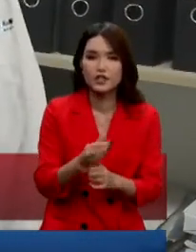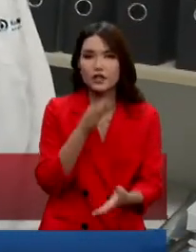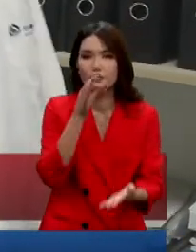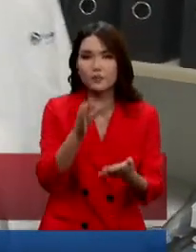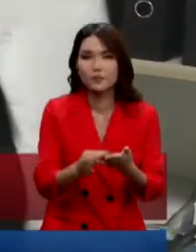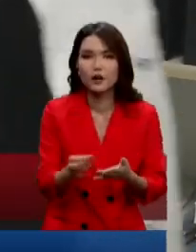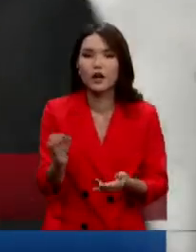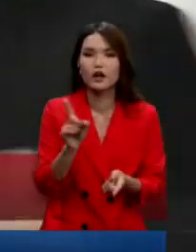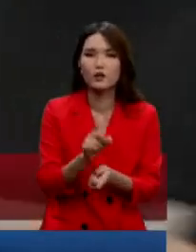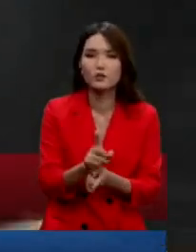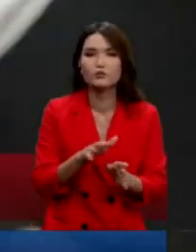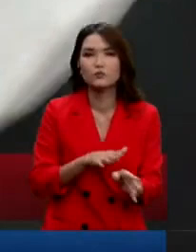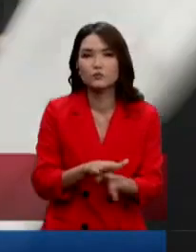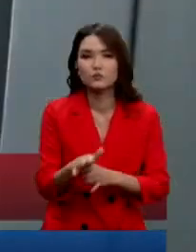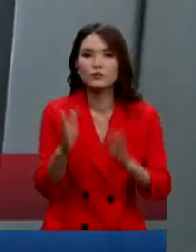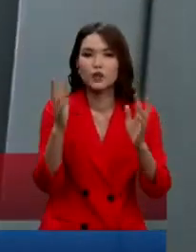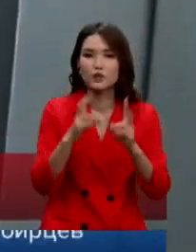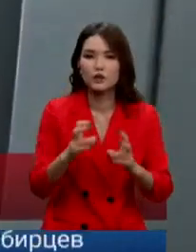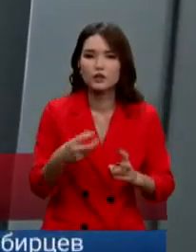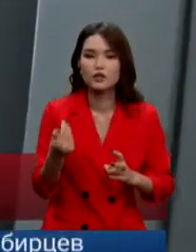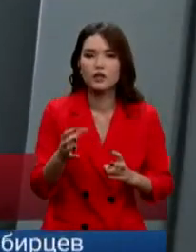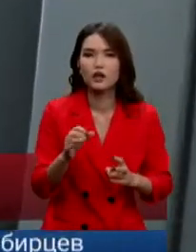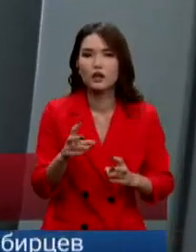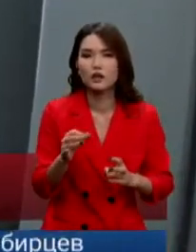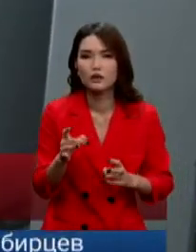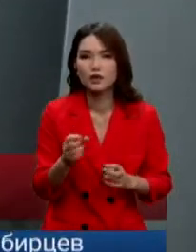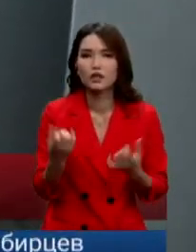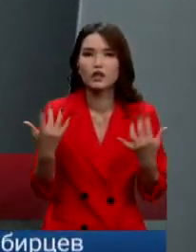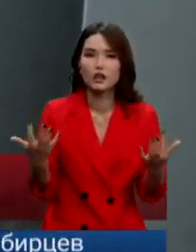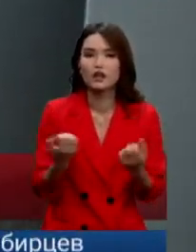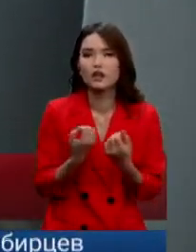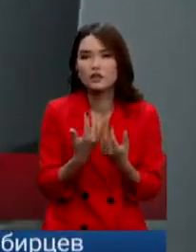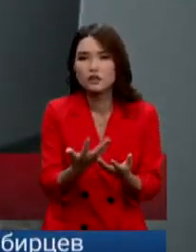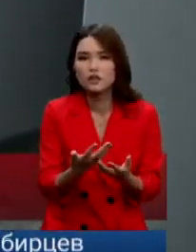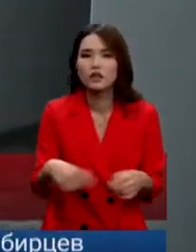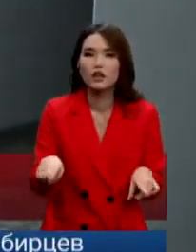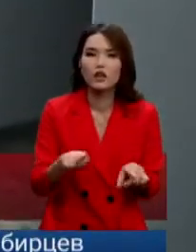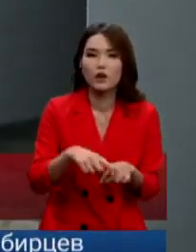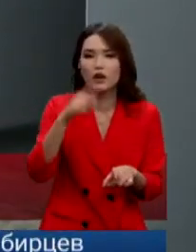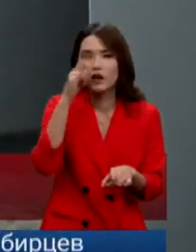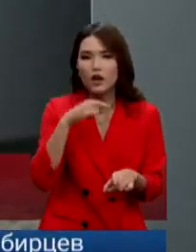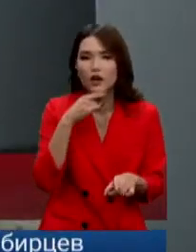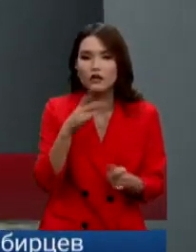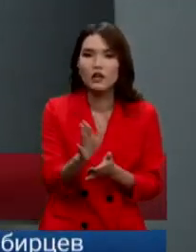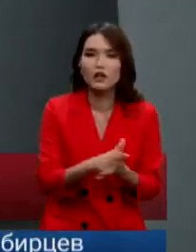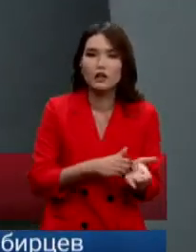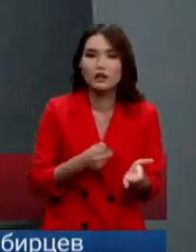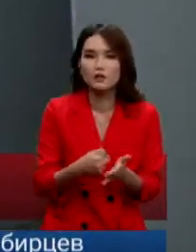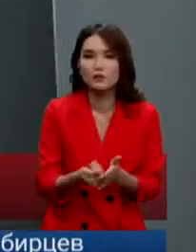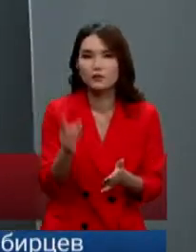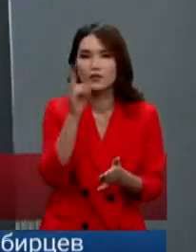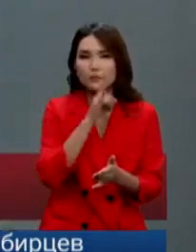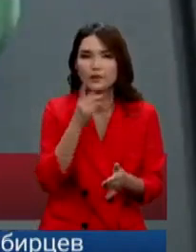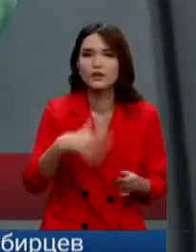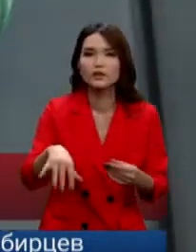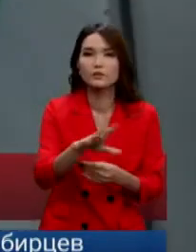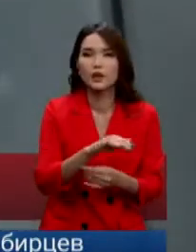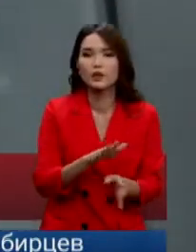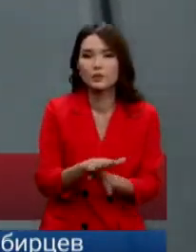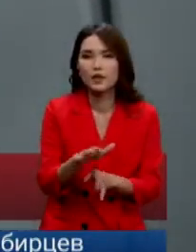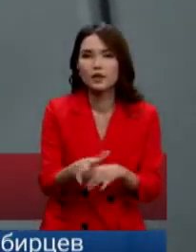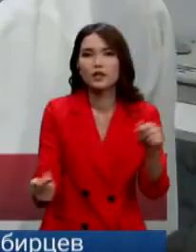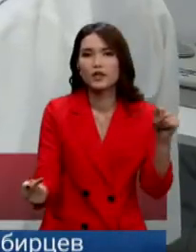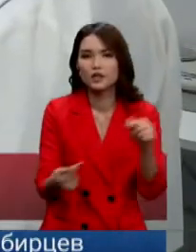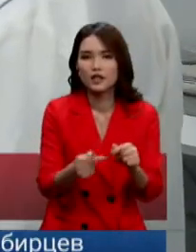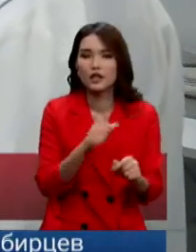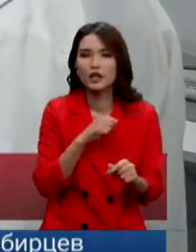салтанатты түрде бақылаушымыз Амангелді Сүлейменовке табысталды. Осылайша ол Қазақ ойыл бекеттеріндегі бензин барлық талаптарға сай